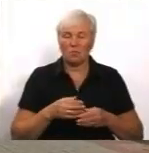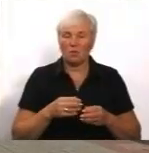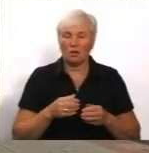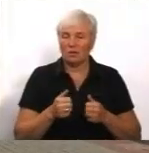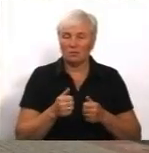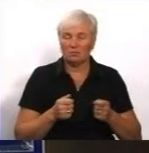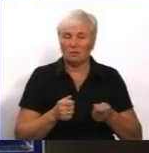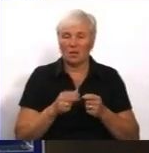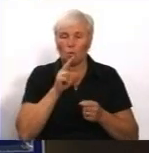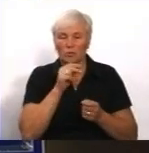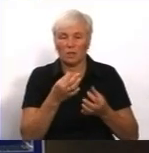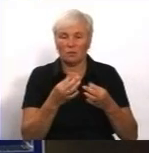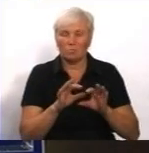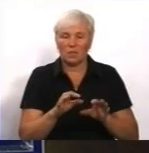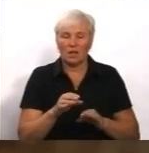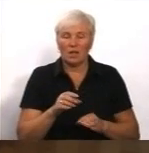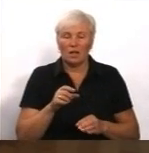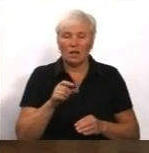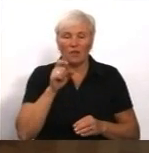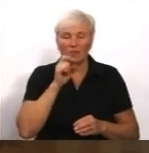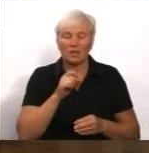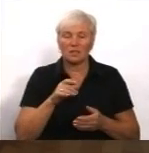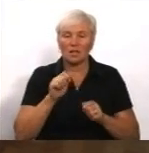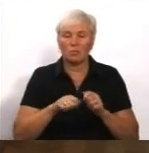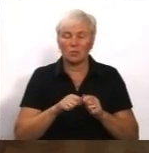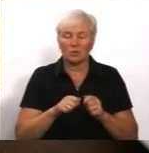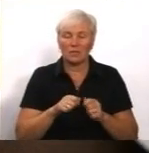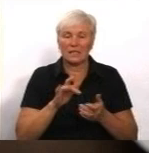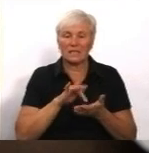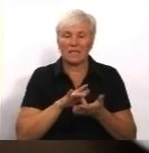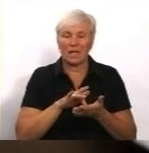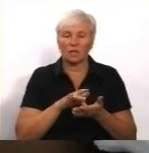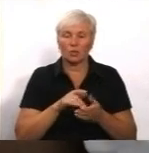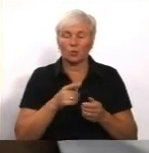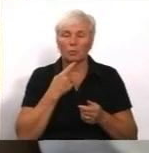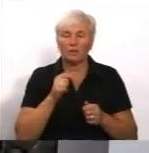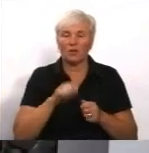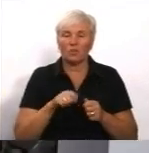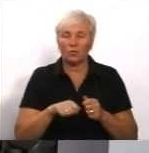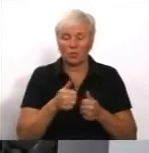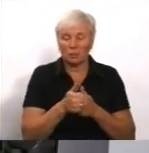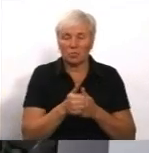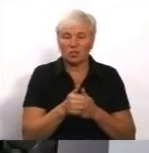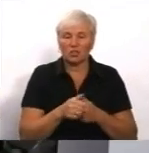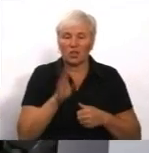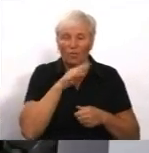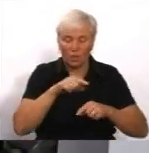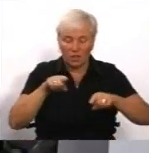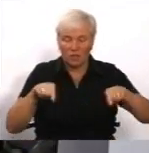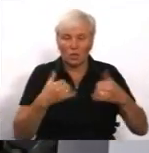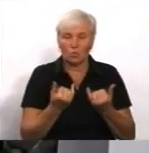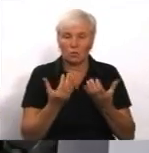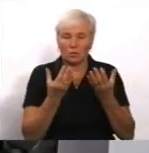пити. Працівники Вінницького обласного лабораторного центру МОЗ дослідили воду з 9 найближчих до ставка криниць. На сьогоднішній день всі